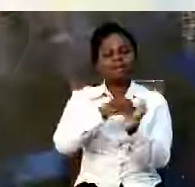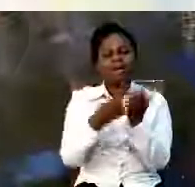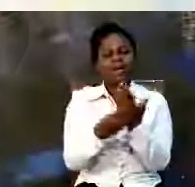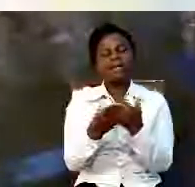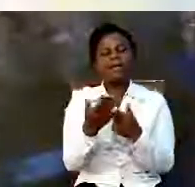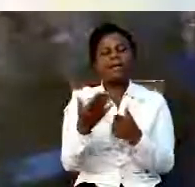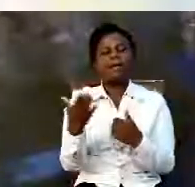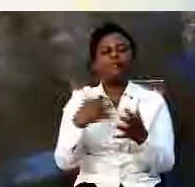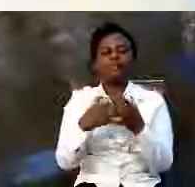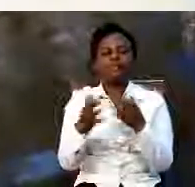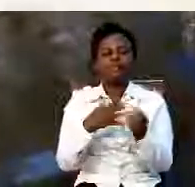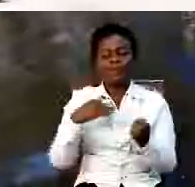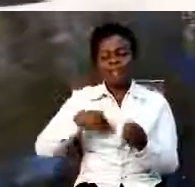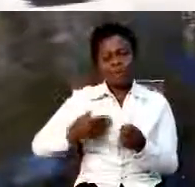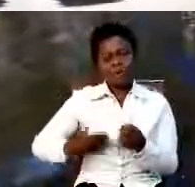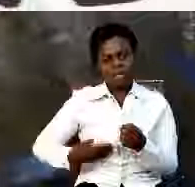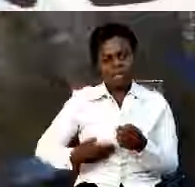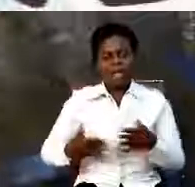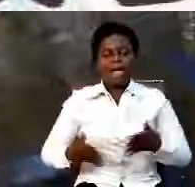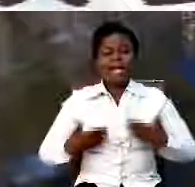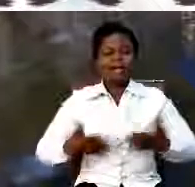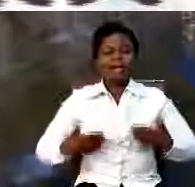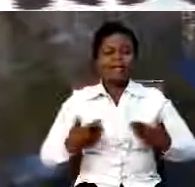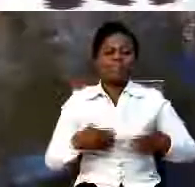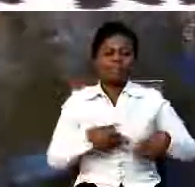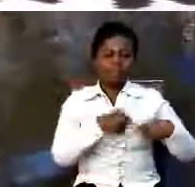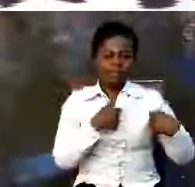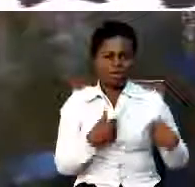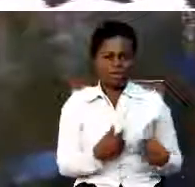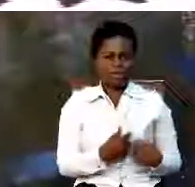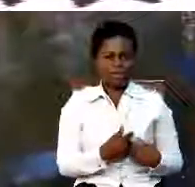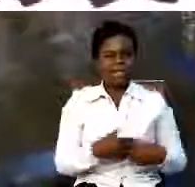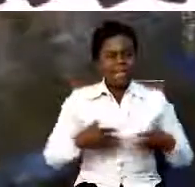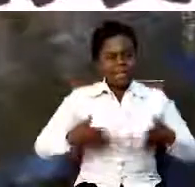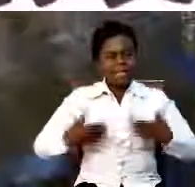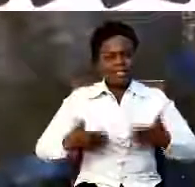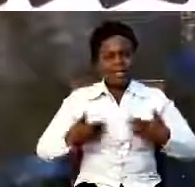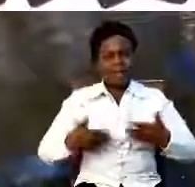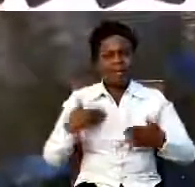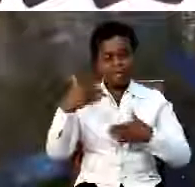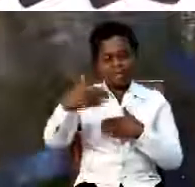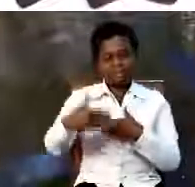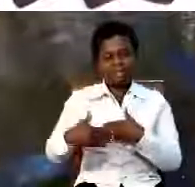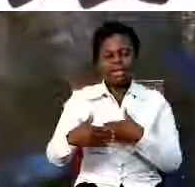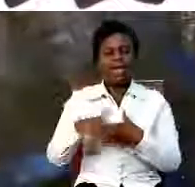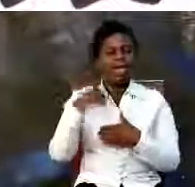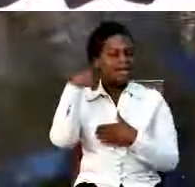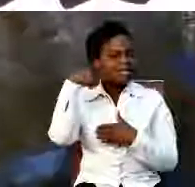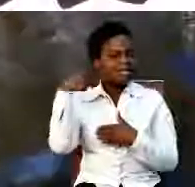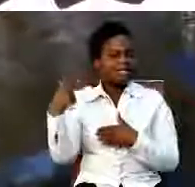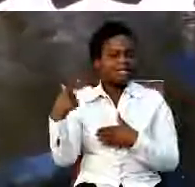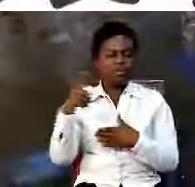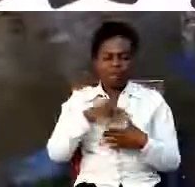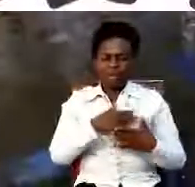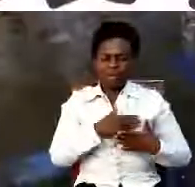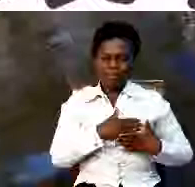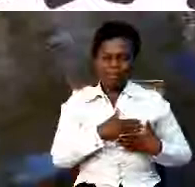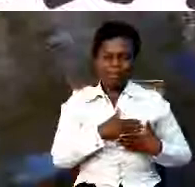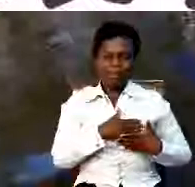ambavyo vinamfanya mwanamke achangamuke moyoni na achangamuke pia nje, asikie kwamba